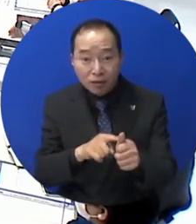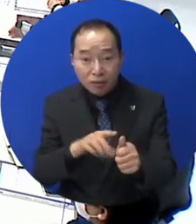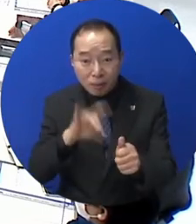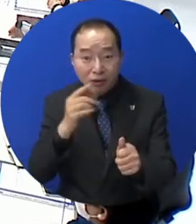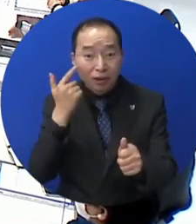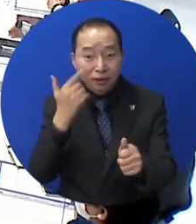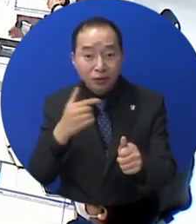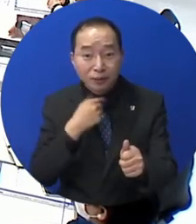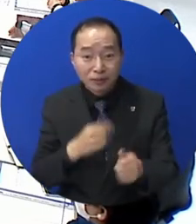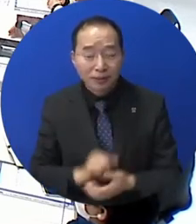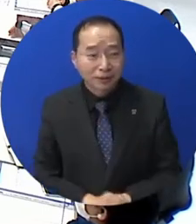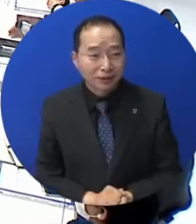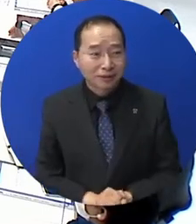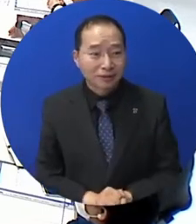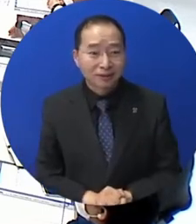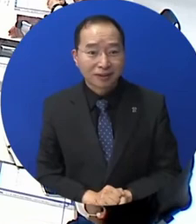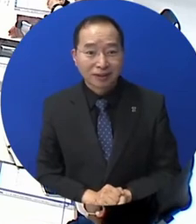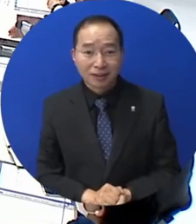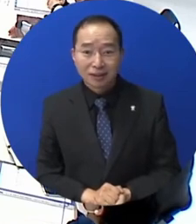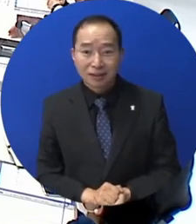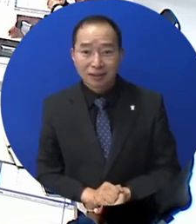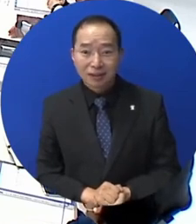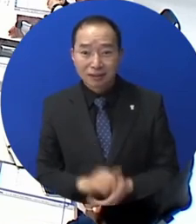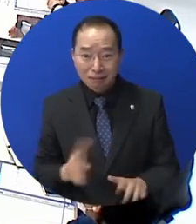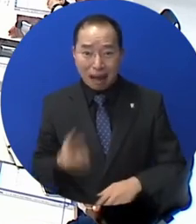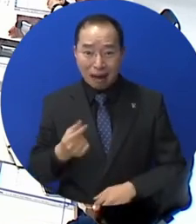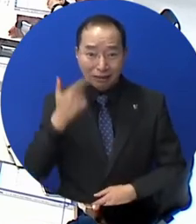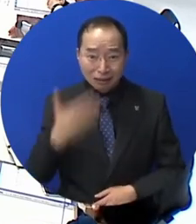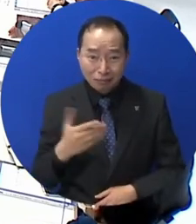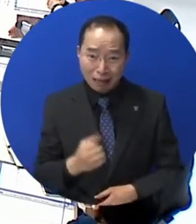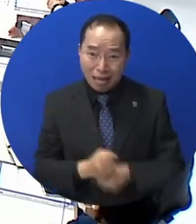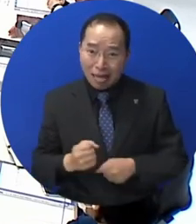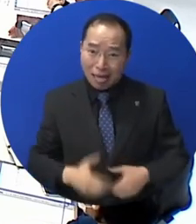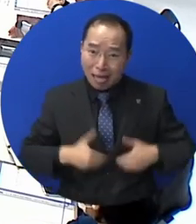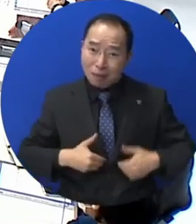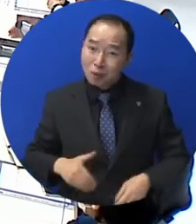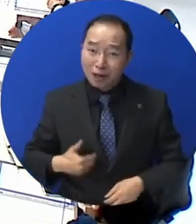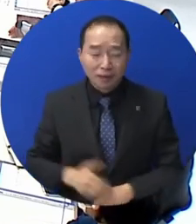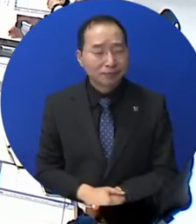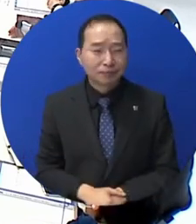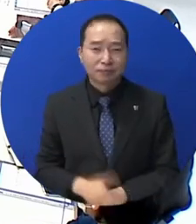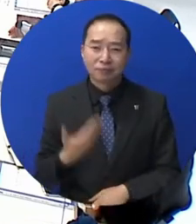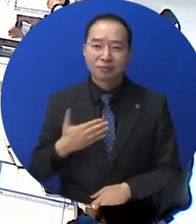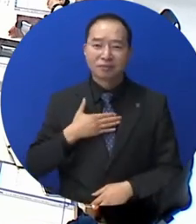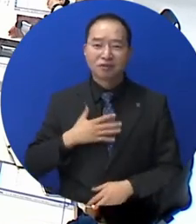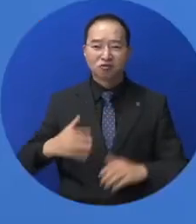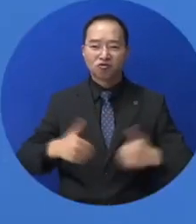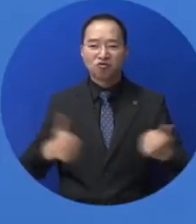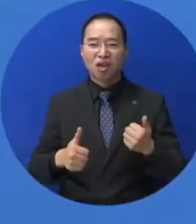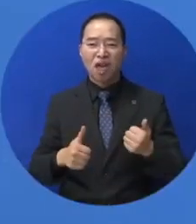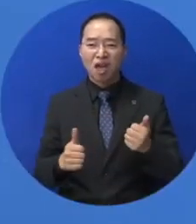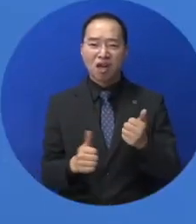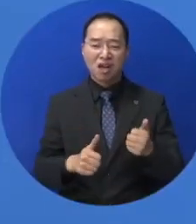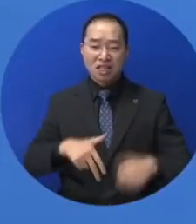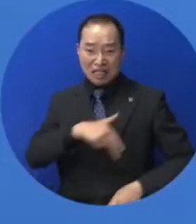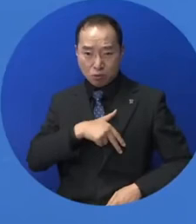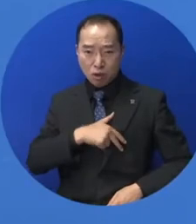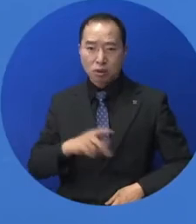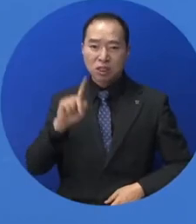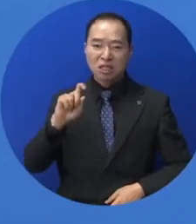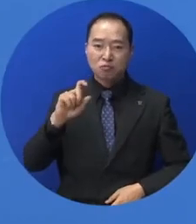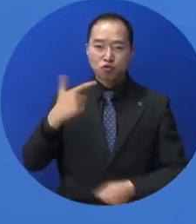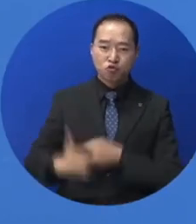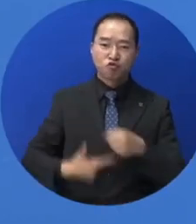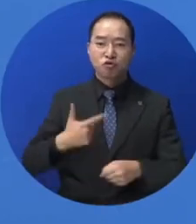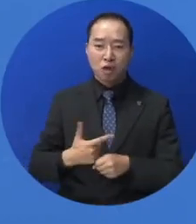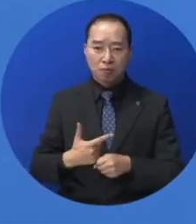싶습니다. 즉흥 질문이기 때문에 당황했을 수도 있어요. 제가 국회의원 16년을 하면서요.